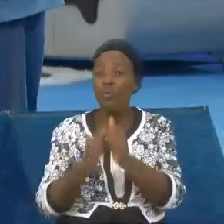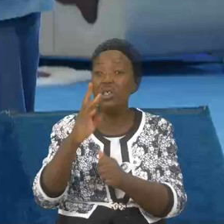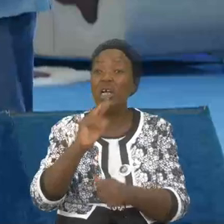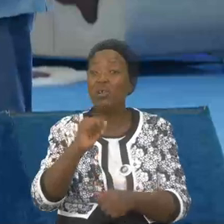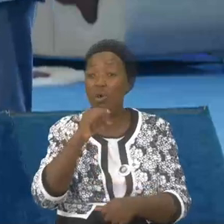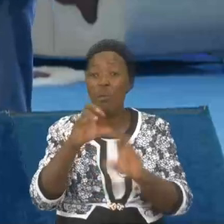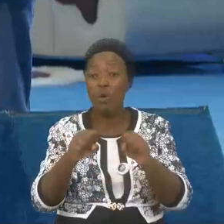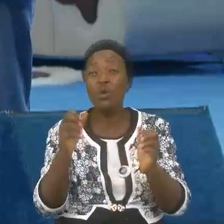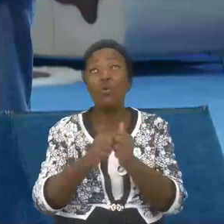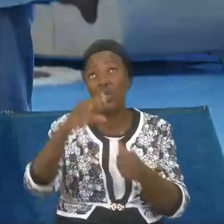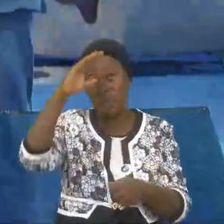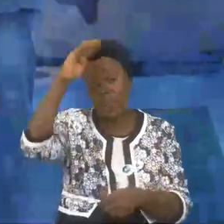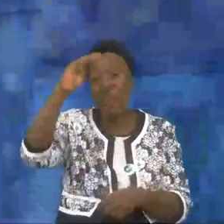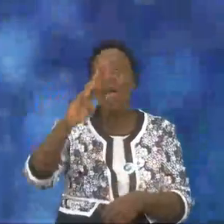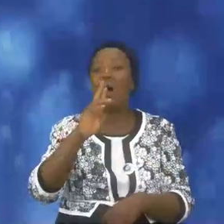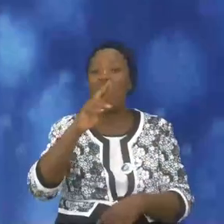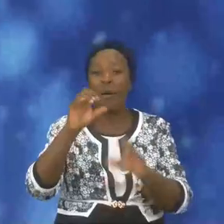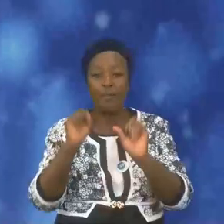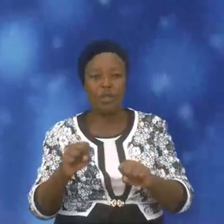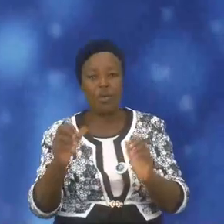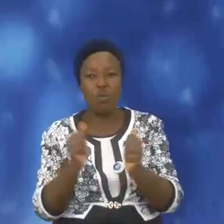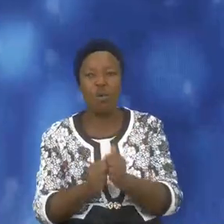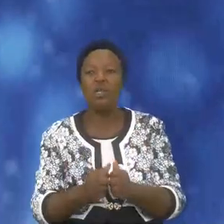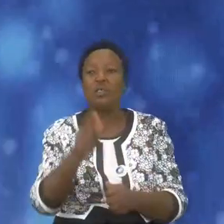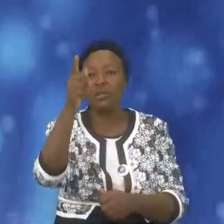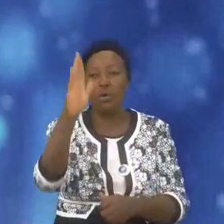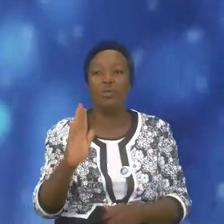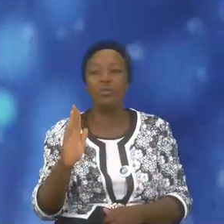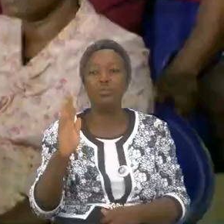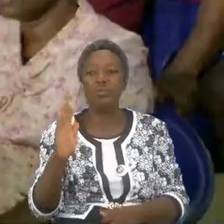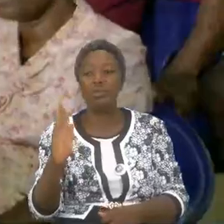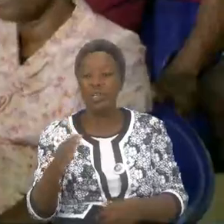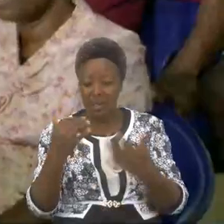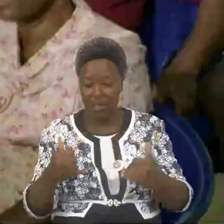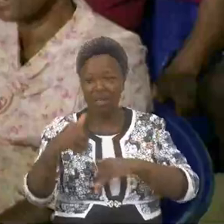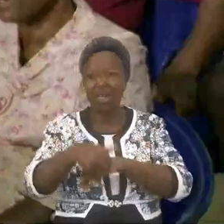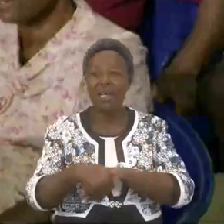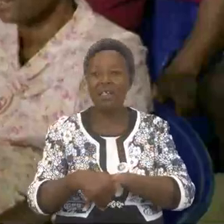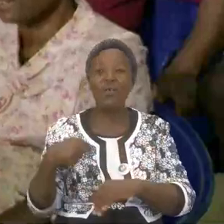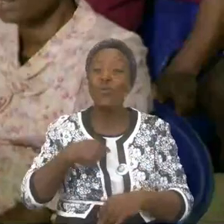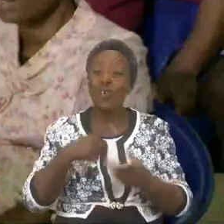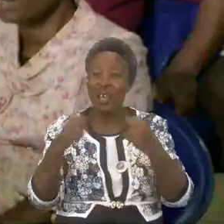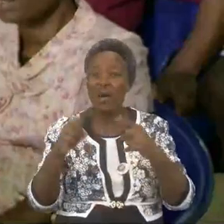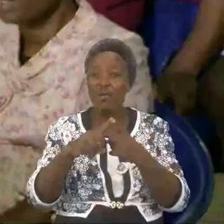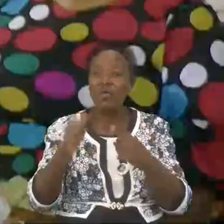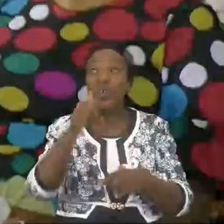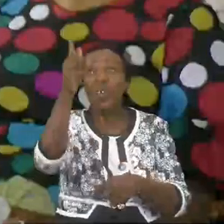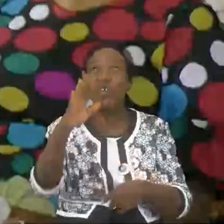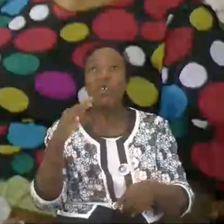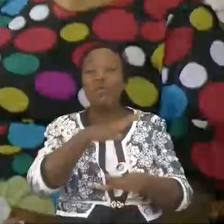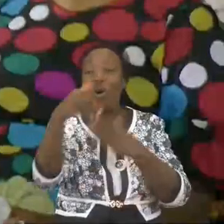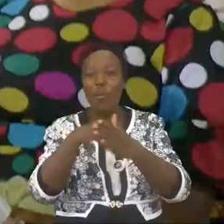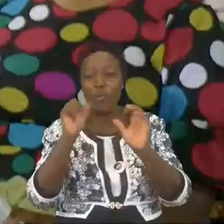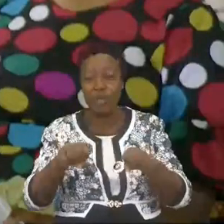Mais ce qui est impossible aux hommes est possible avec Dieu. Ce soir, nous venons à un Dieu de toutes